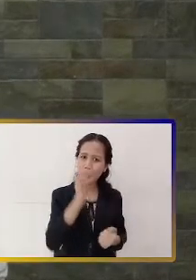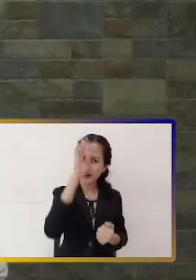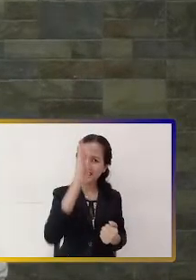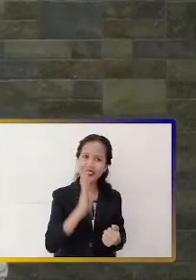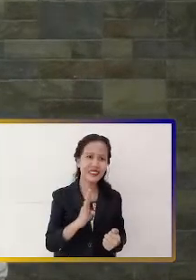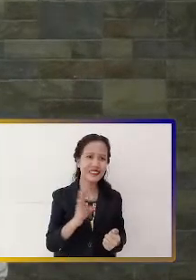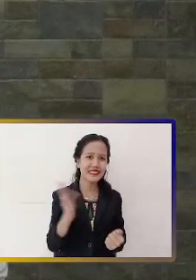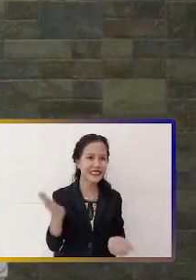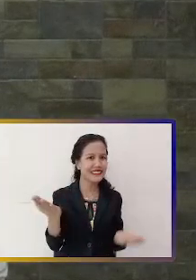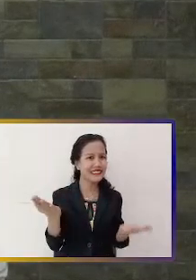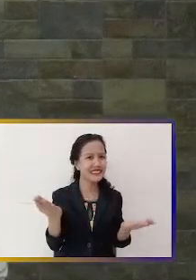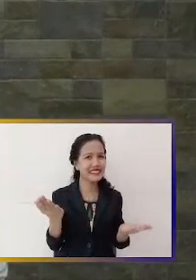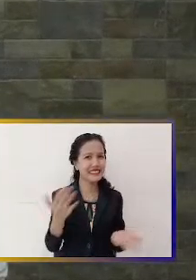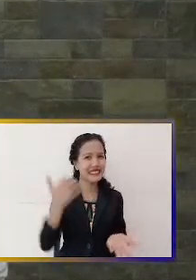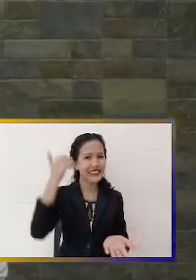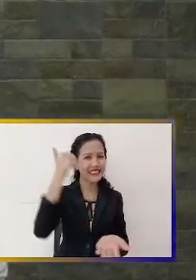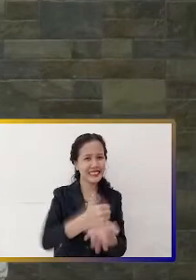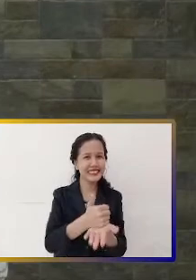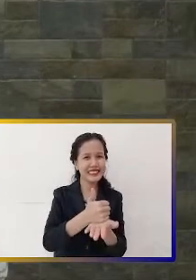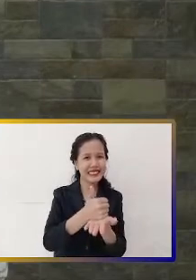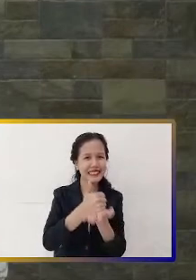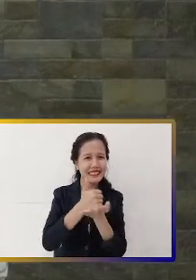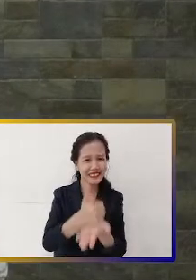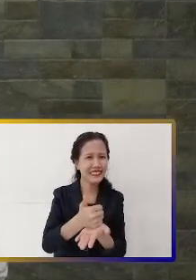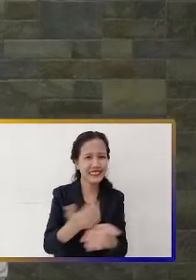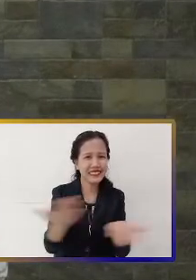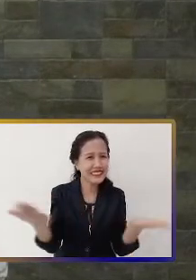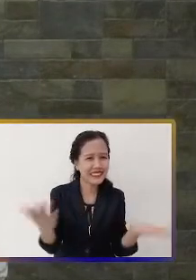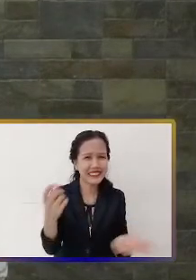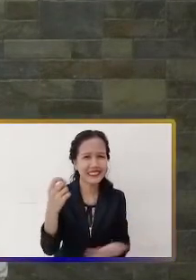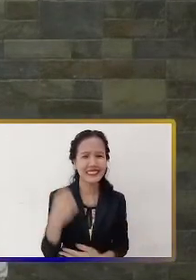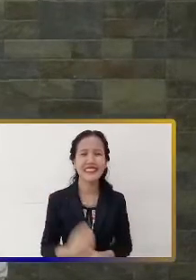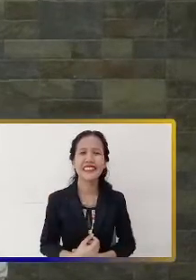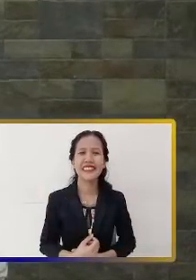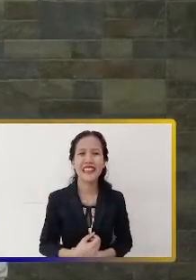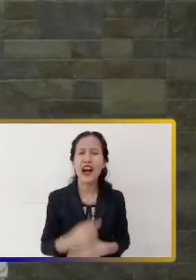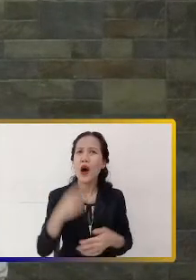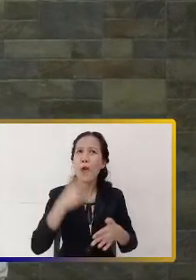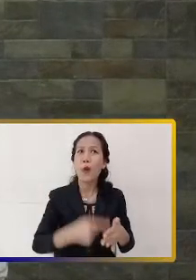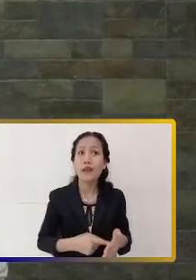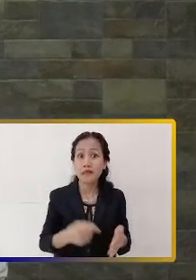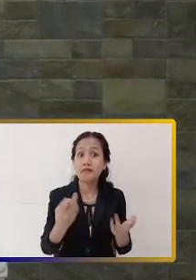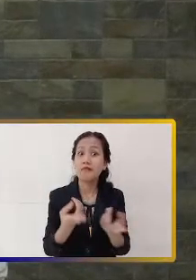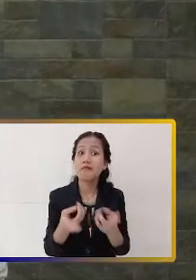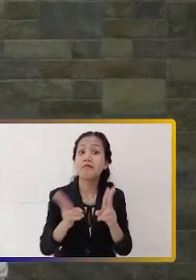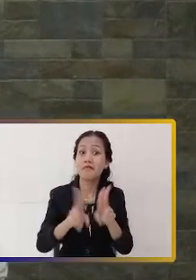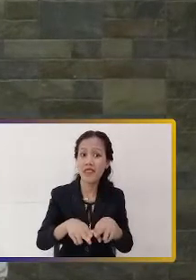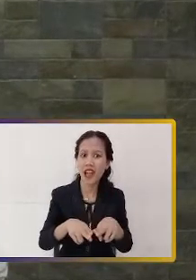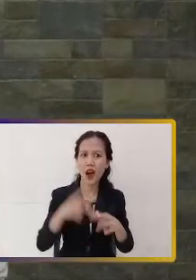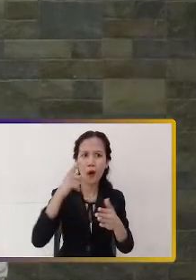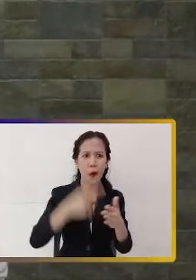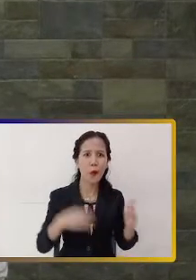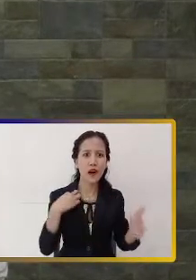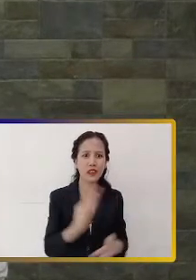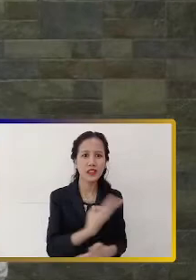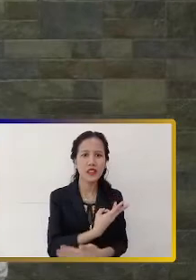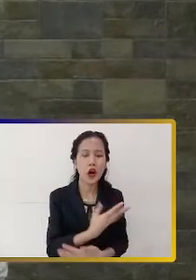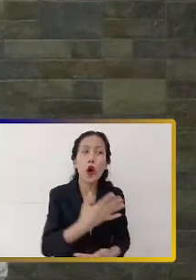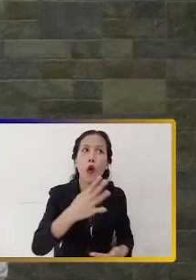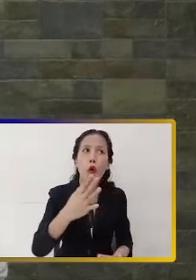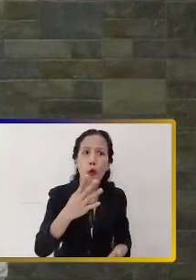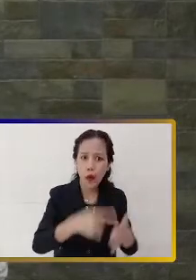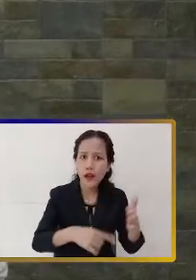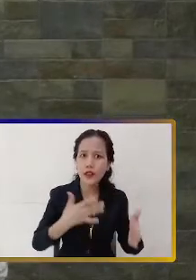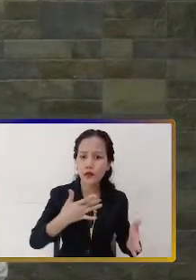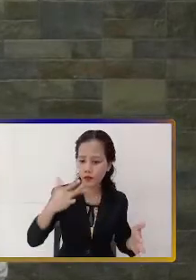Amen! Amen! Ha? Ano kaya ang mangyayari sa atin? Anong mararamdaman kaya ng Panginoon?